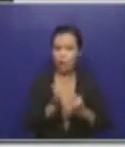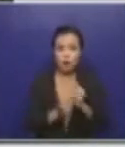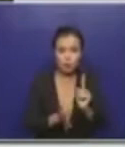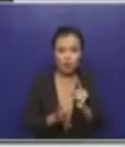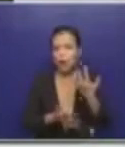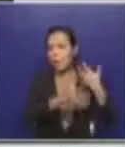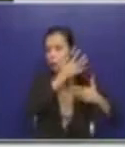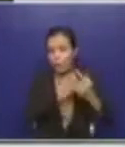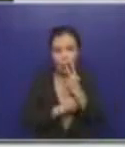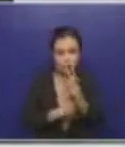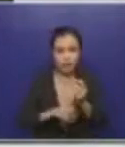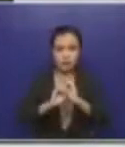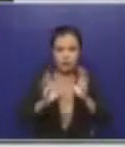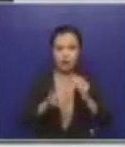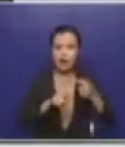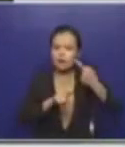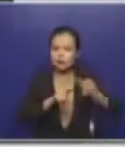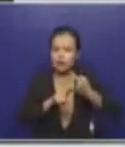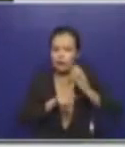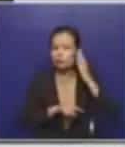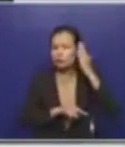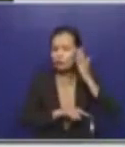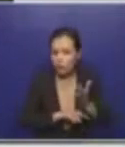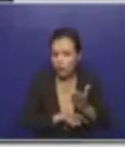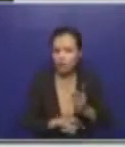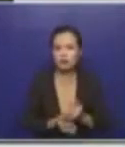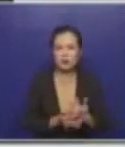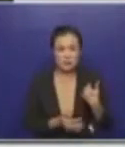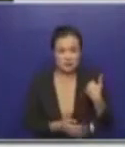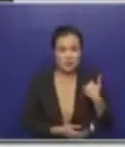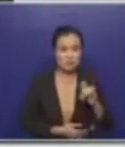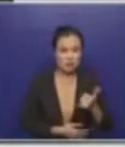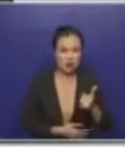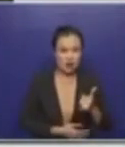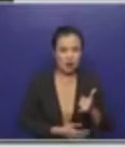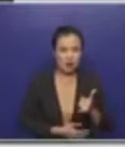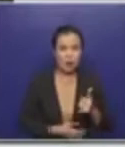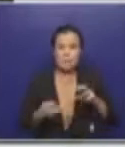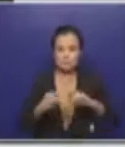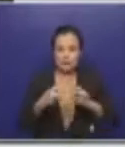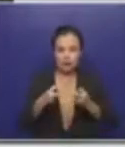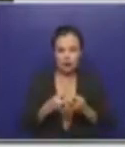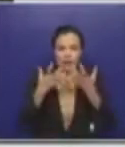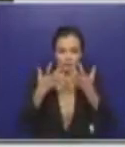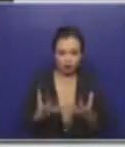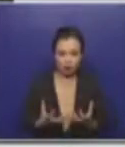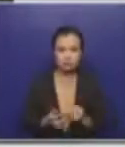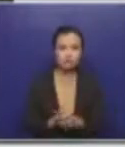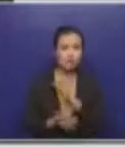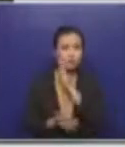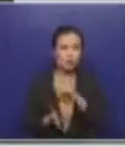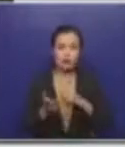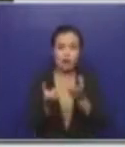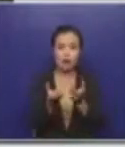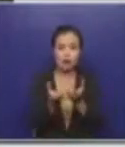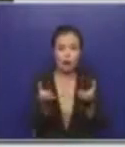ติศาสตร์เราจะเห็นว่าอีกไม่กี่เดือนข้างหน้าเนี่ยครับเราจะเกิดการวิกฤตถ้าตราบใดนะครับท่านไม่แก้รัฐธรรม